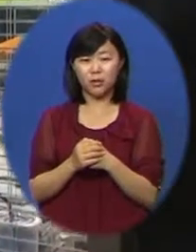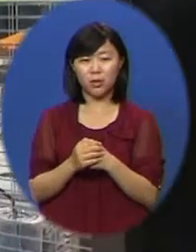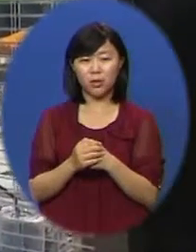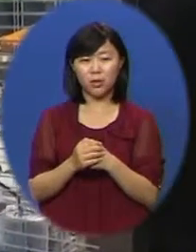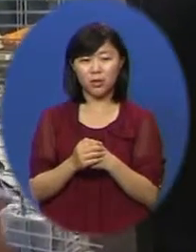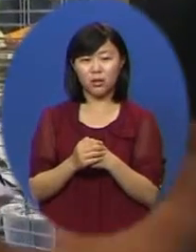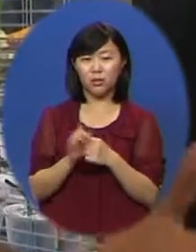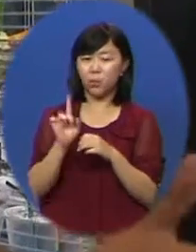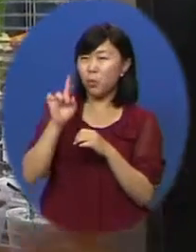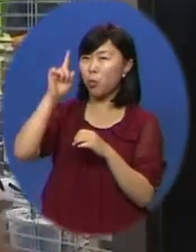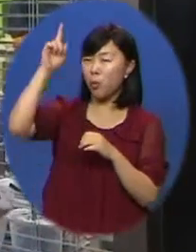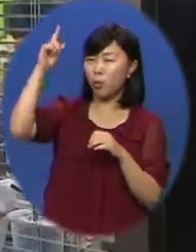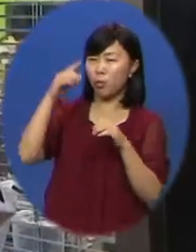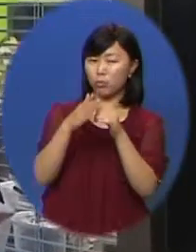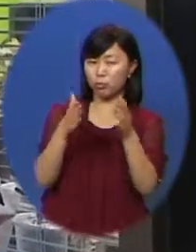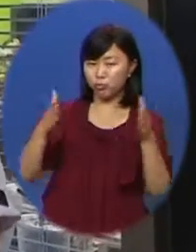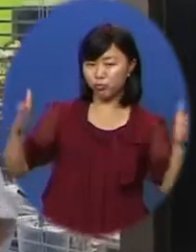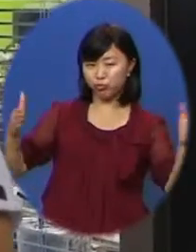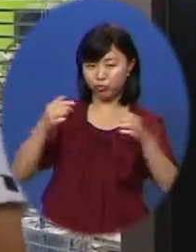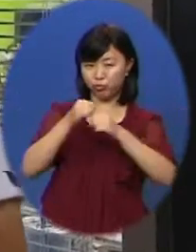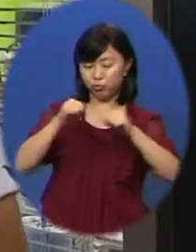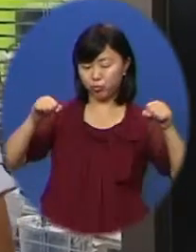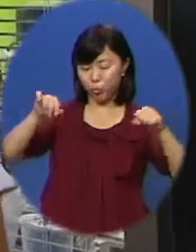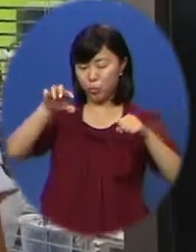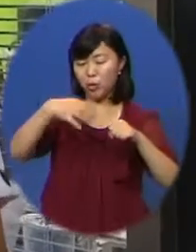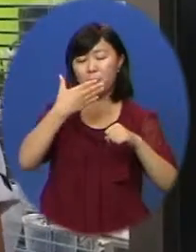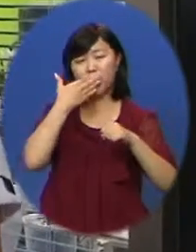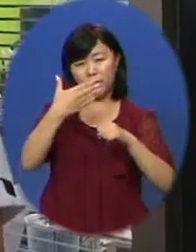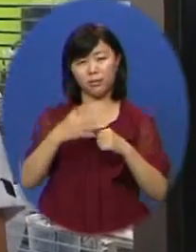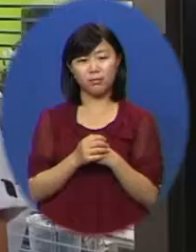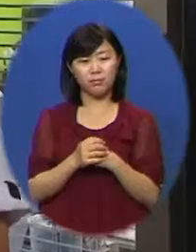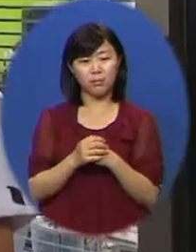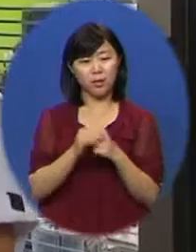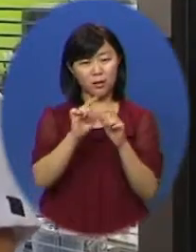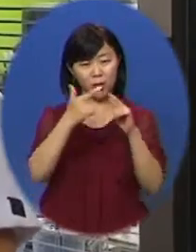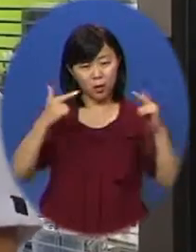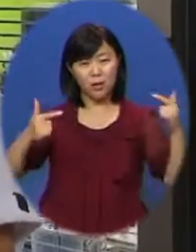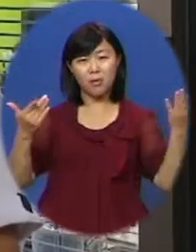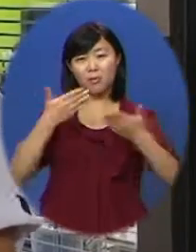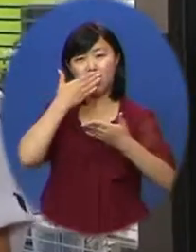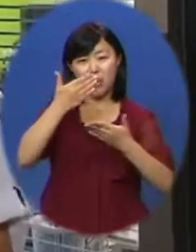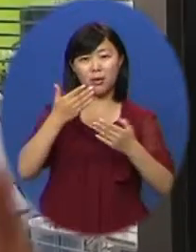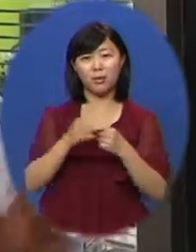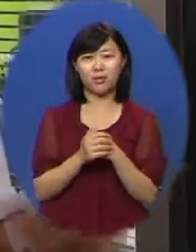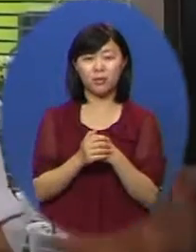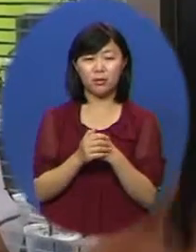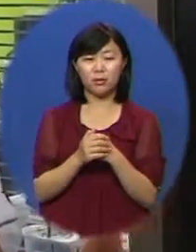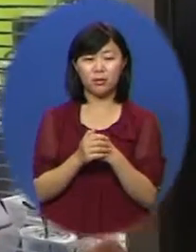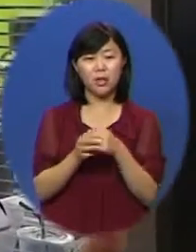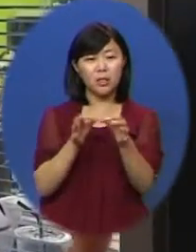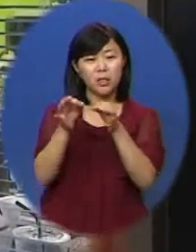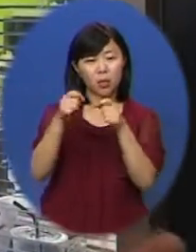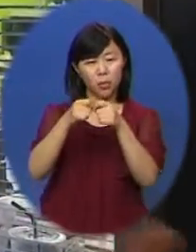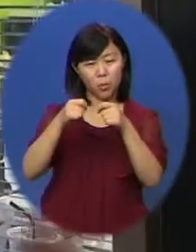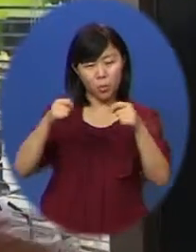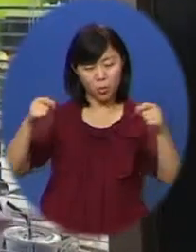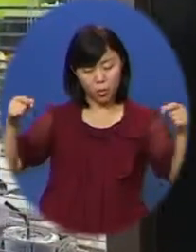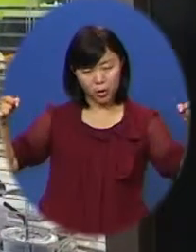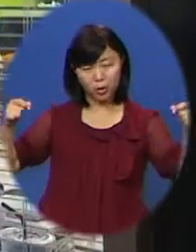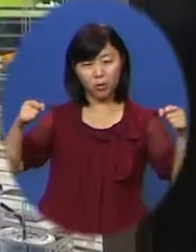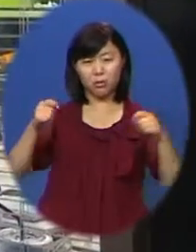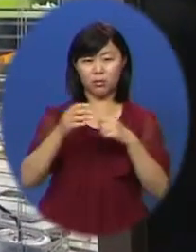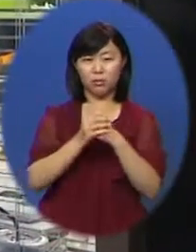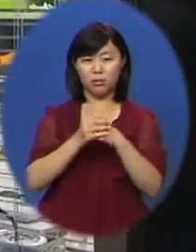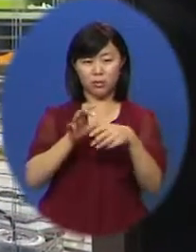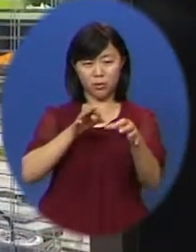높고 규모도 있어야 큰 작업도 가능하고 다양한 작업을 할 수가 있는데 시장이 오래된 건물이고 또 이제